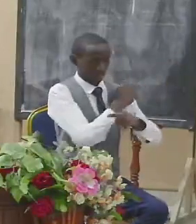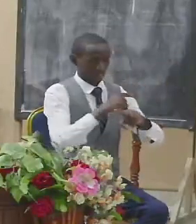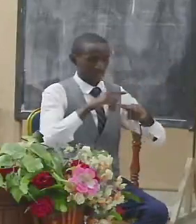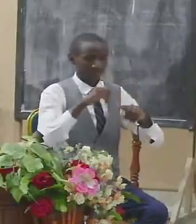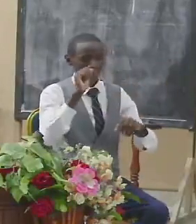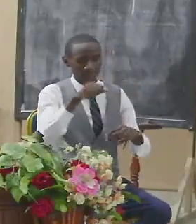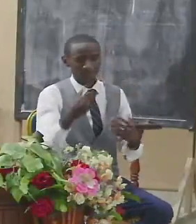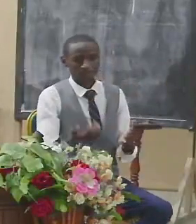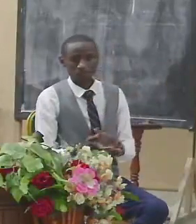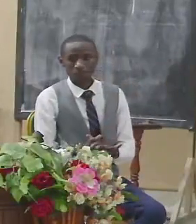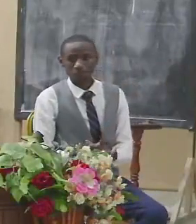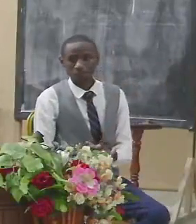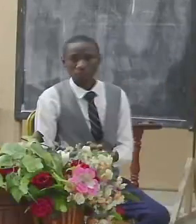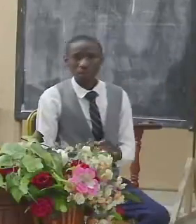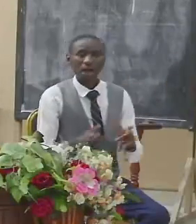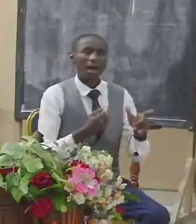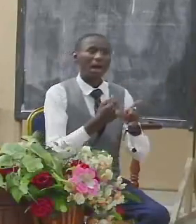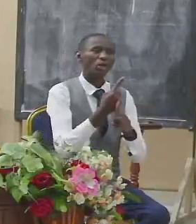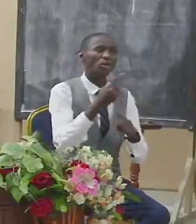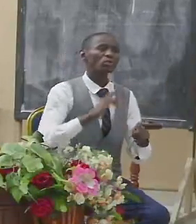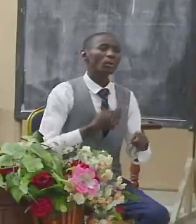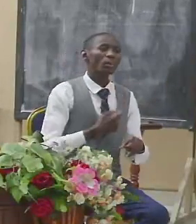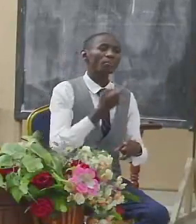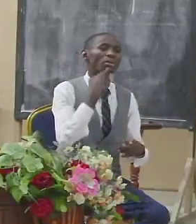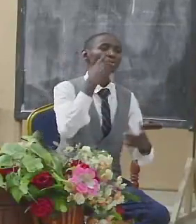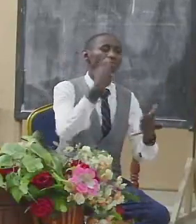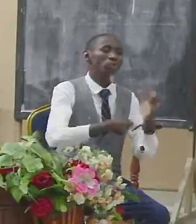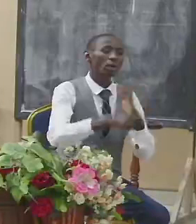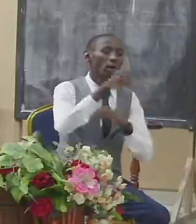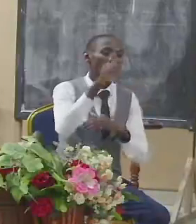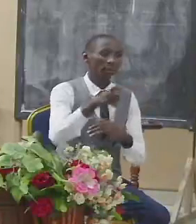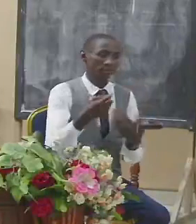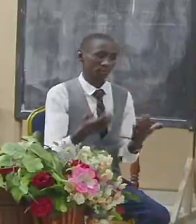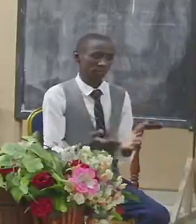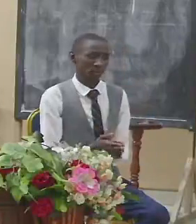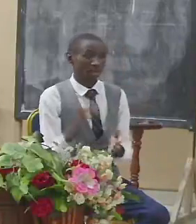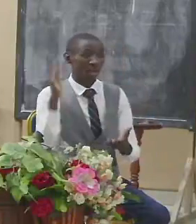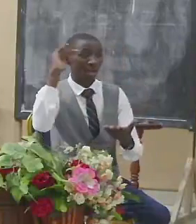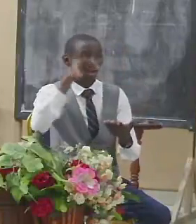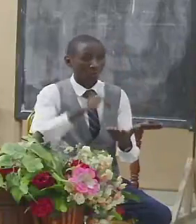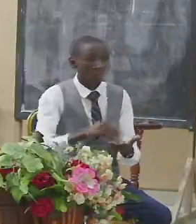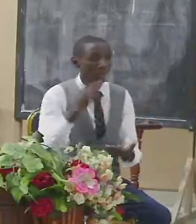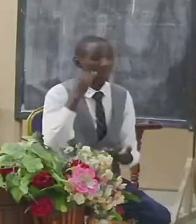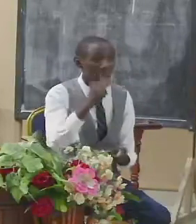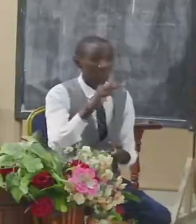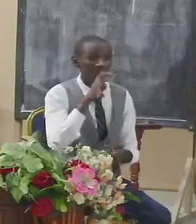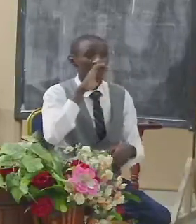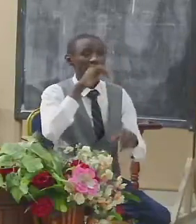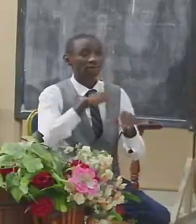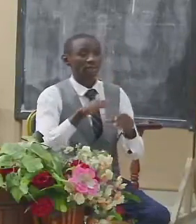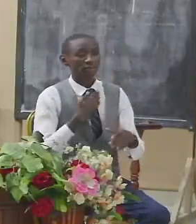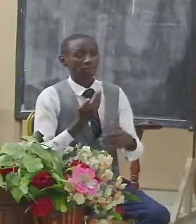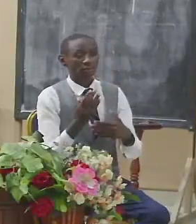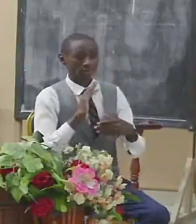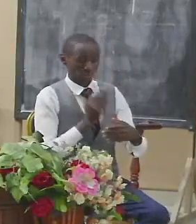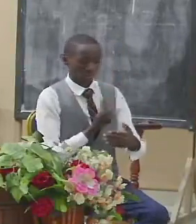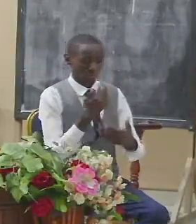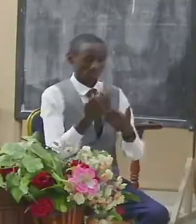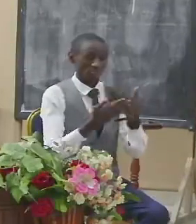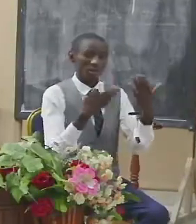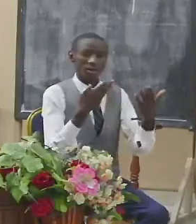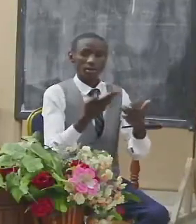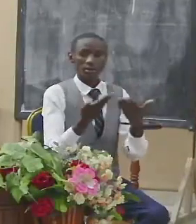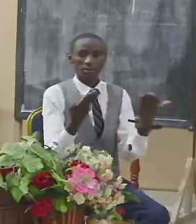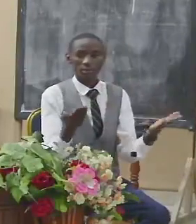Ndio. Mais qu'est-ce qui nous manque? Asa tunakosa nini? Et le message est entre nos mains. Ujumbe kwa mikono yetu. Oui. Ndio.